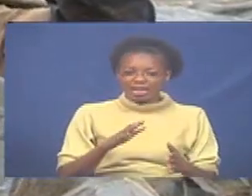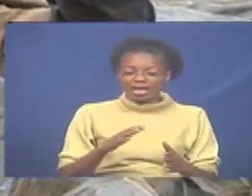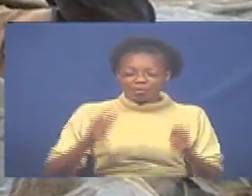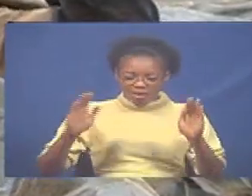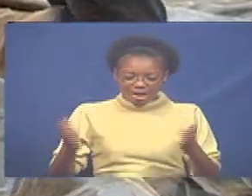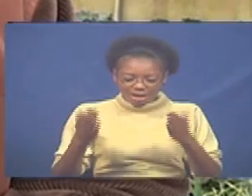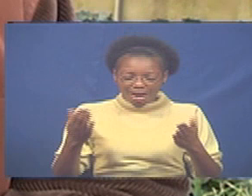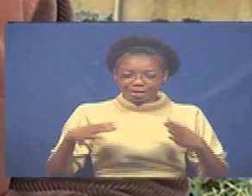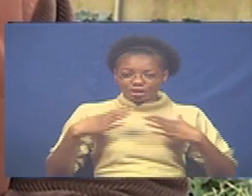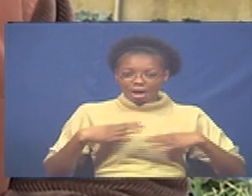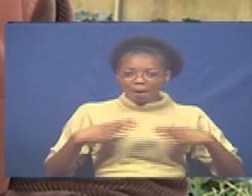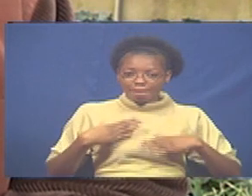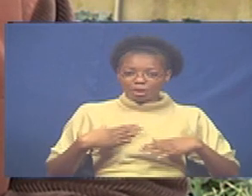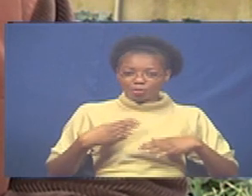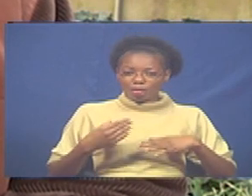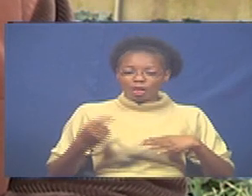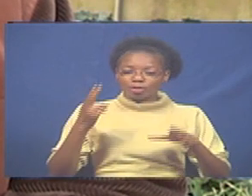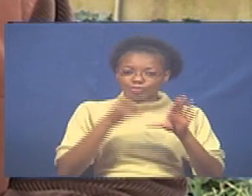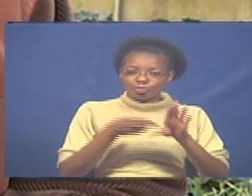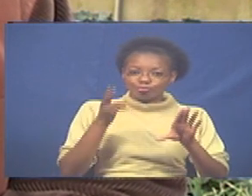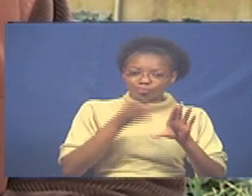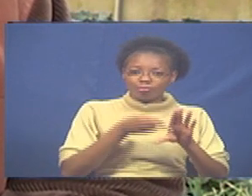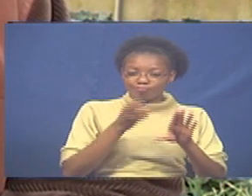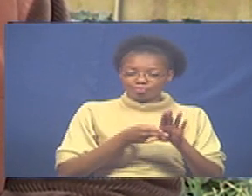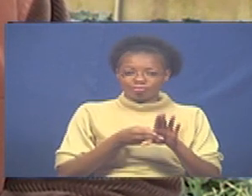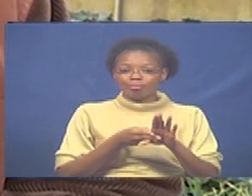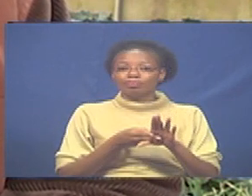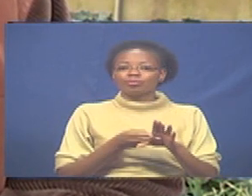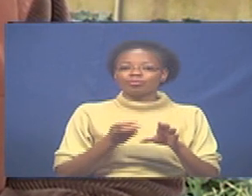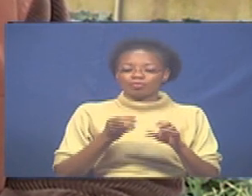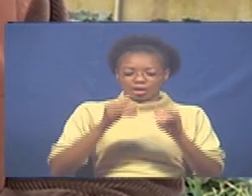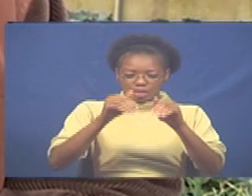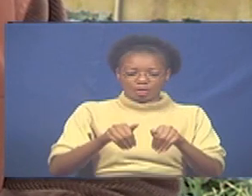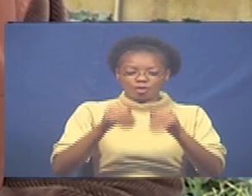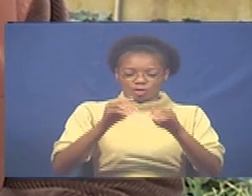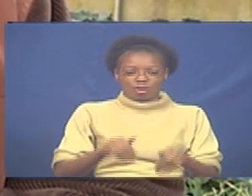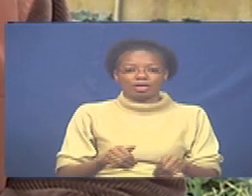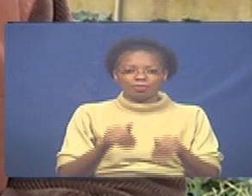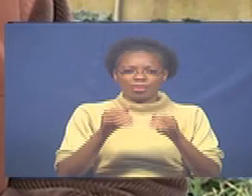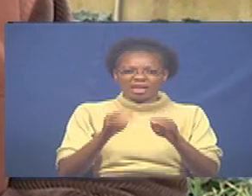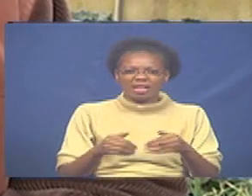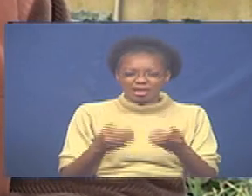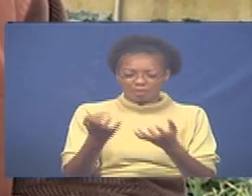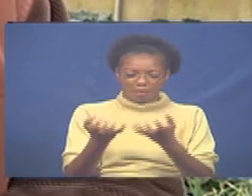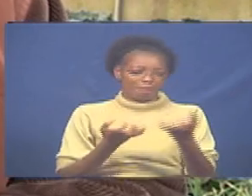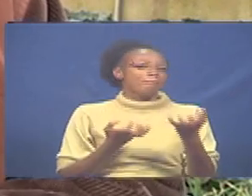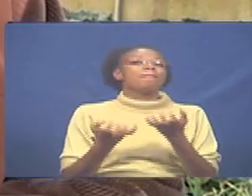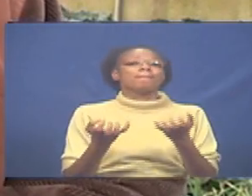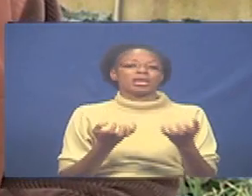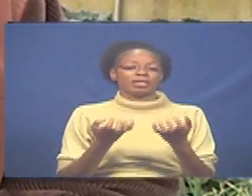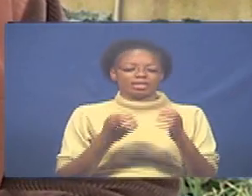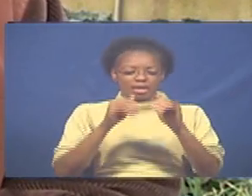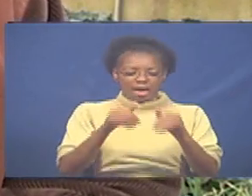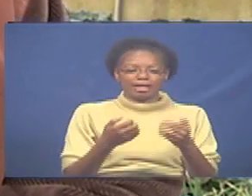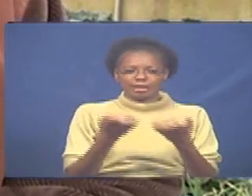biashara. Kilimo biashara tunaangalia juu ya pesa na pia faida. huwezi fanya kilimo kile ambacho kilikuwa kinafanywa